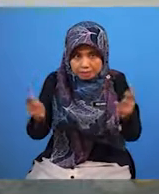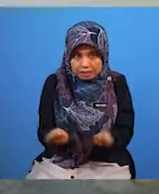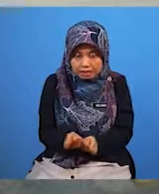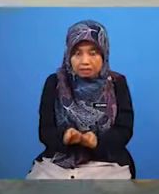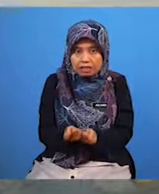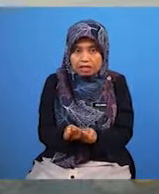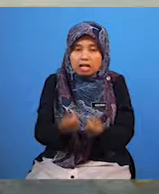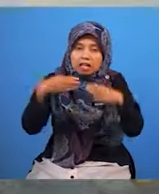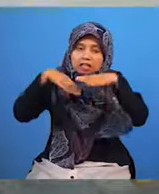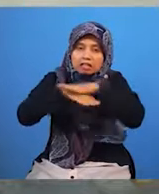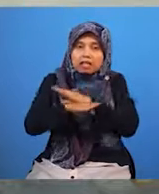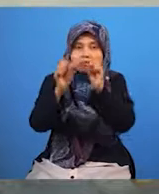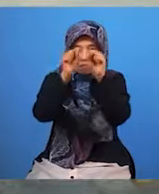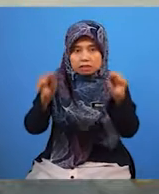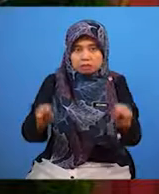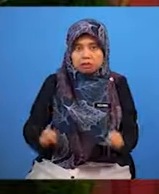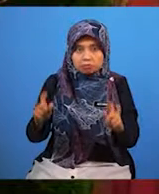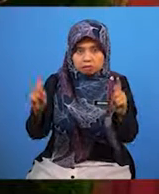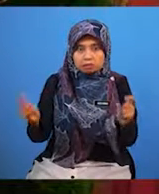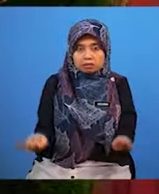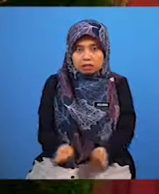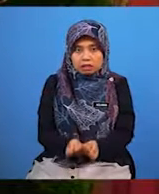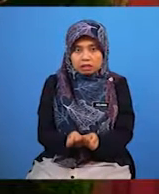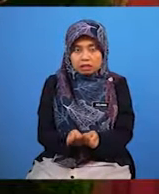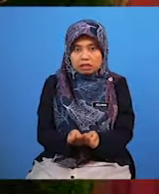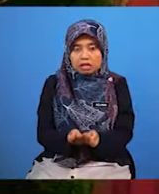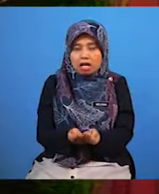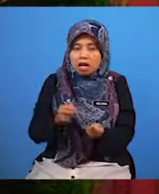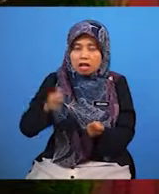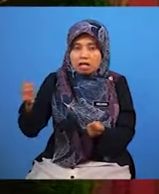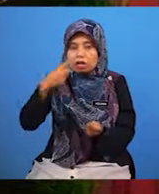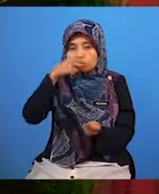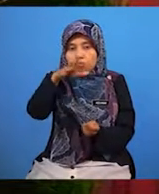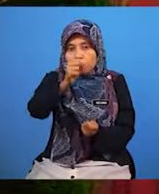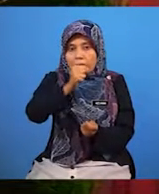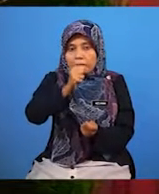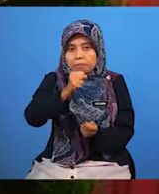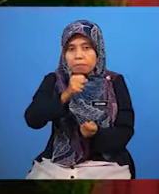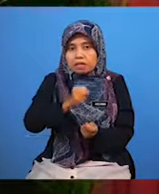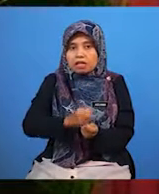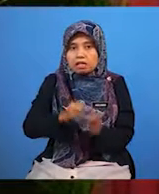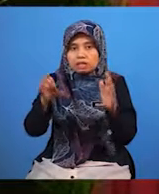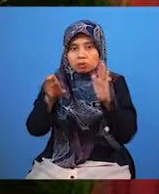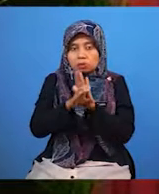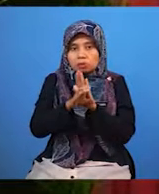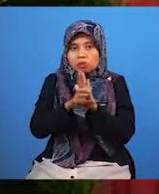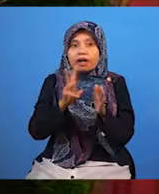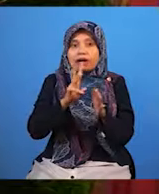Di dalam sistem tangki, peralatan pengambilan sampel air ternakan adalah